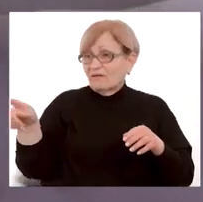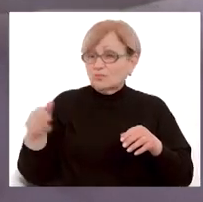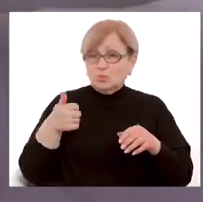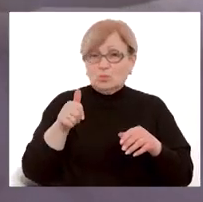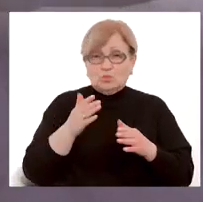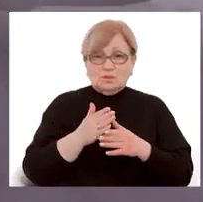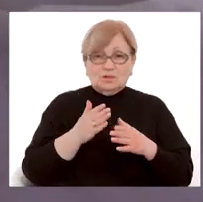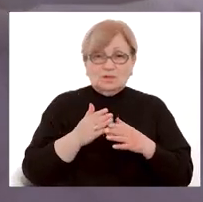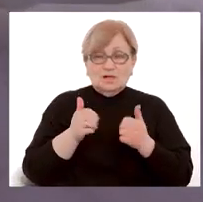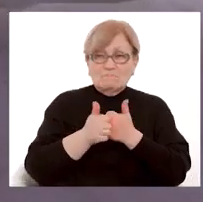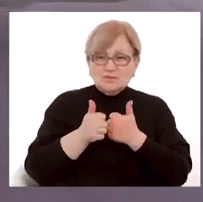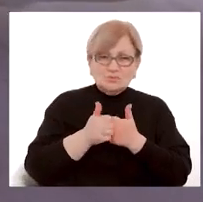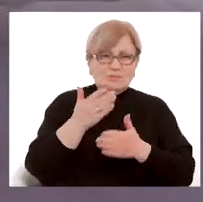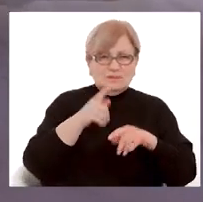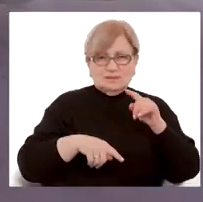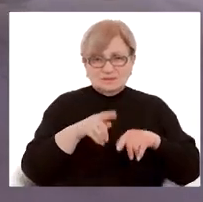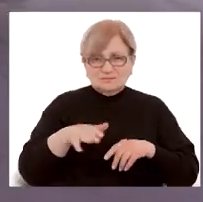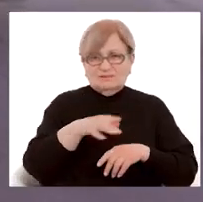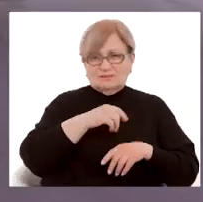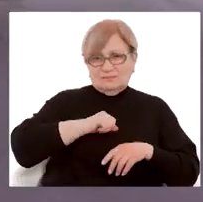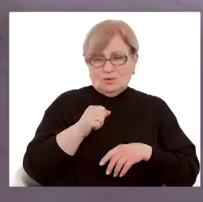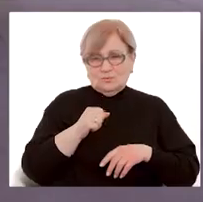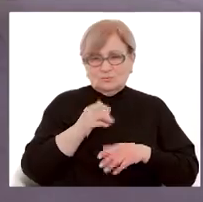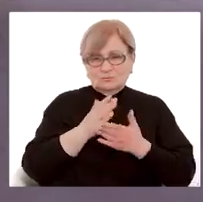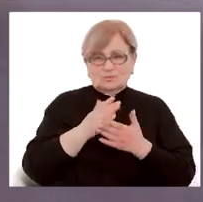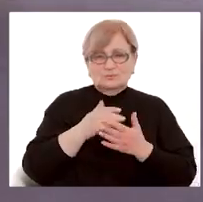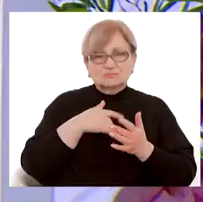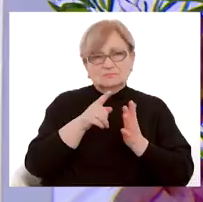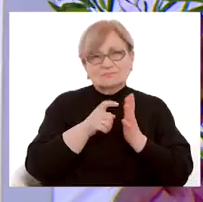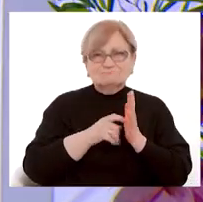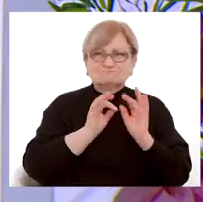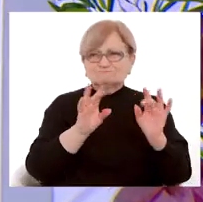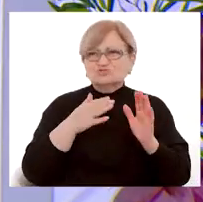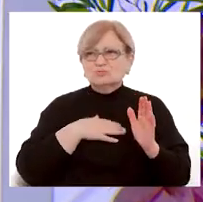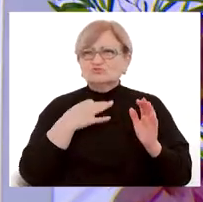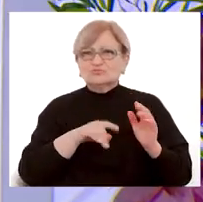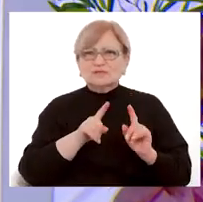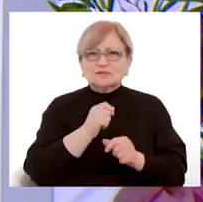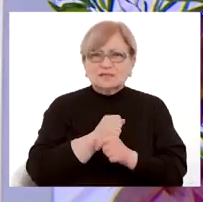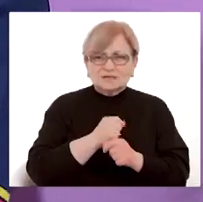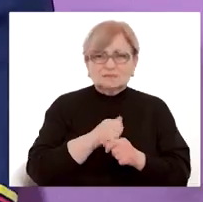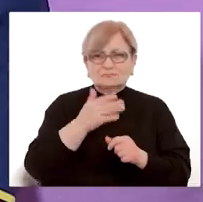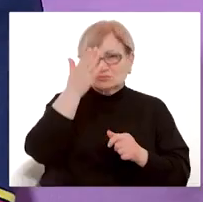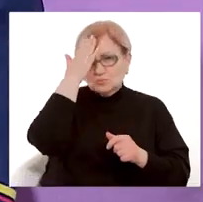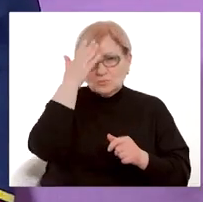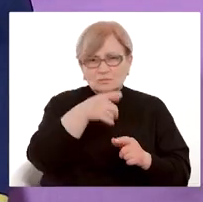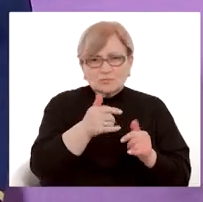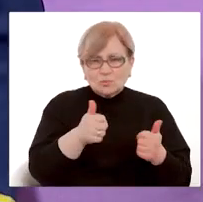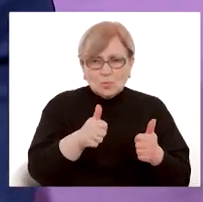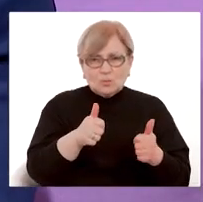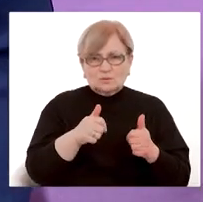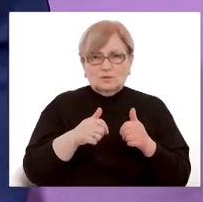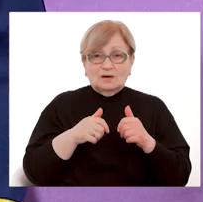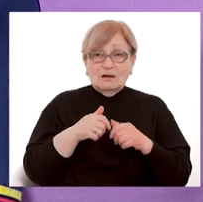განვითარებას, იმიტომ რომ ახლა თქვა სამეზობლოში ან სამეგობროში ხო უზიარებთ ხოლმე ჩვენი შვილის უნარების შესახებ, თუნდაც რაღაცებს უყვებით, რომ აი